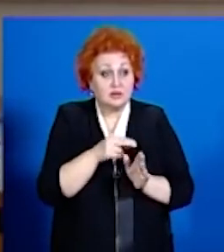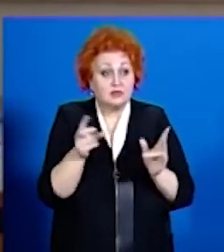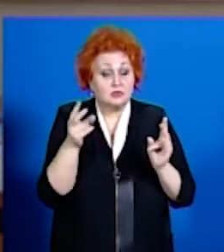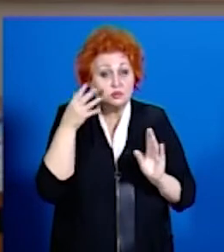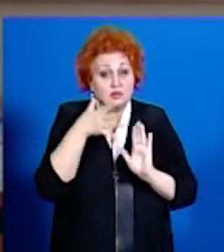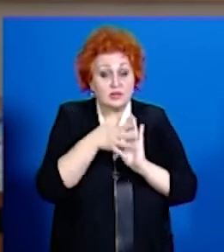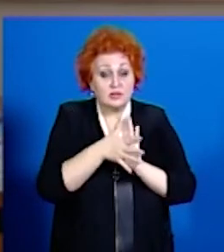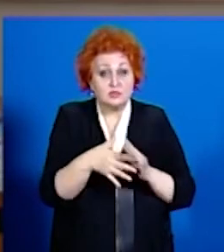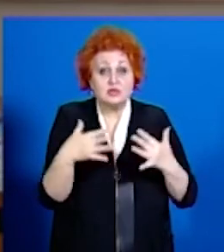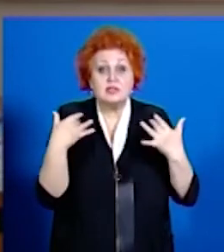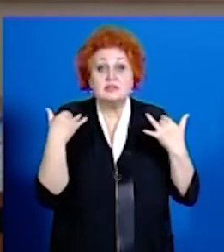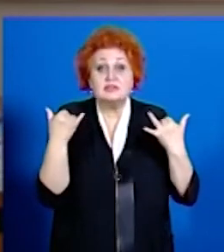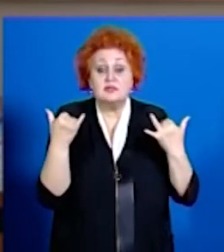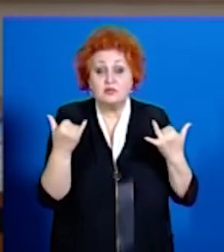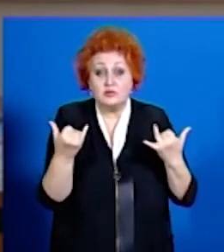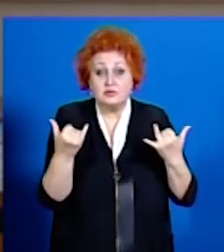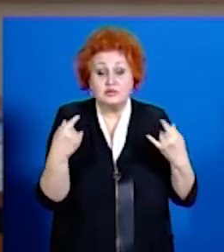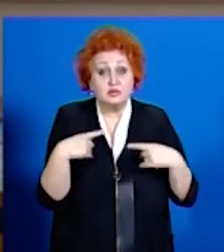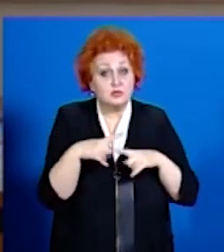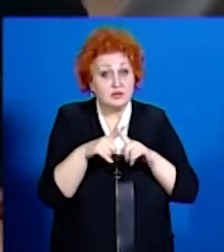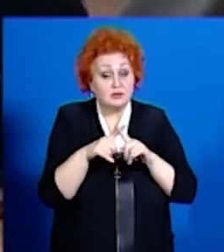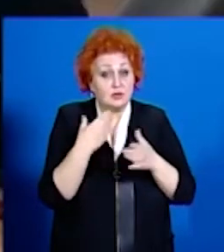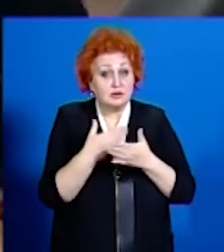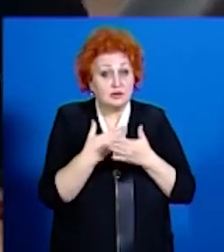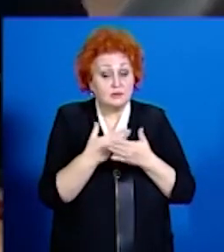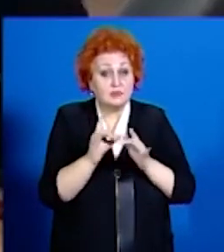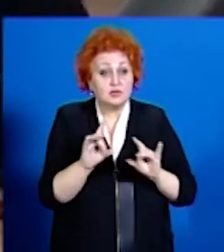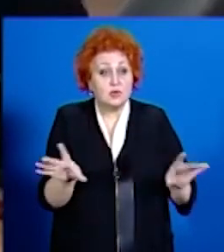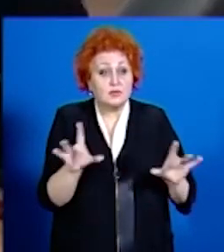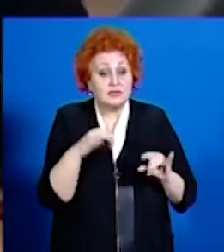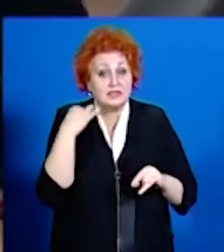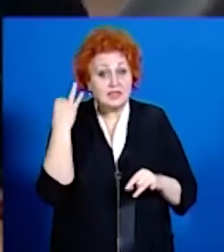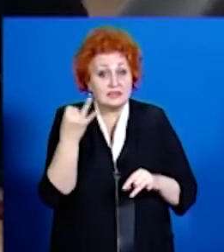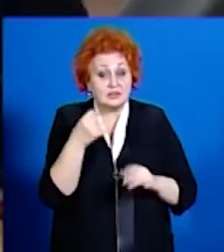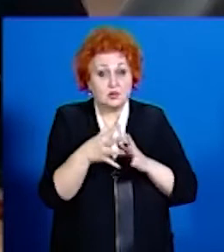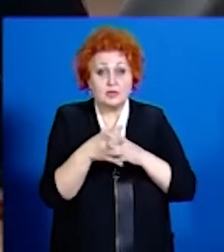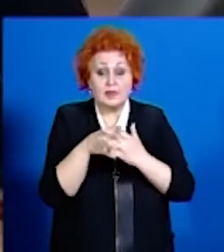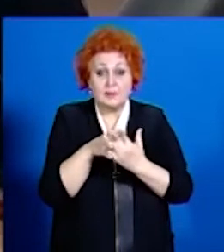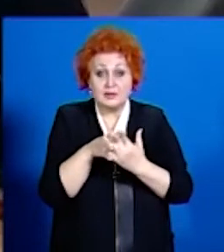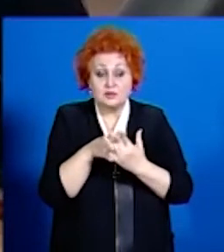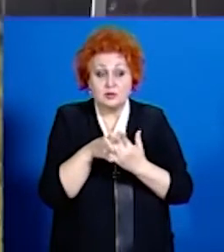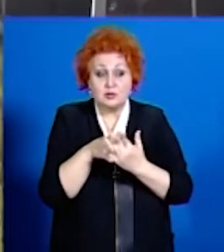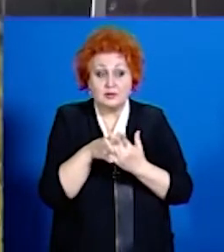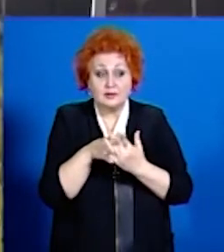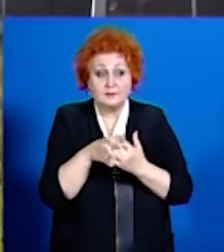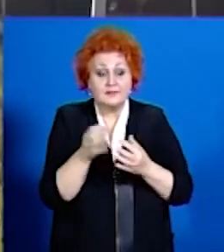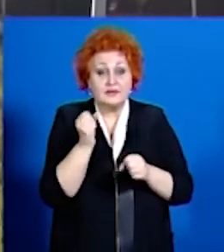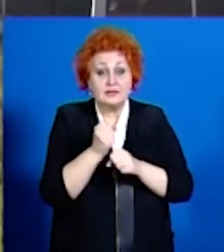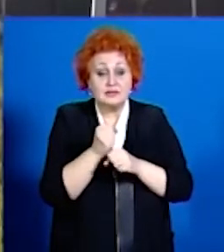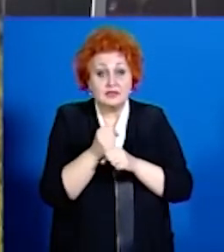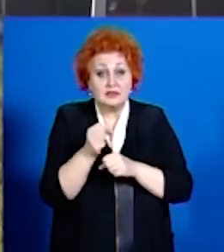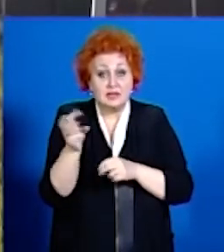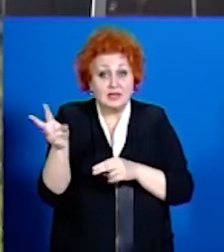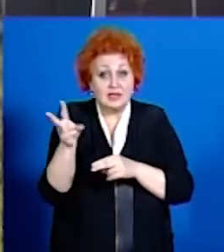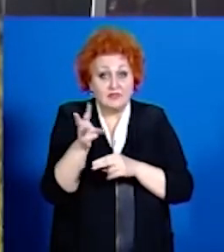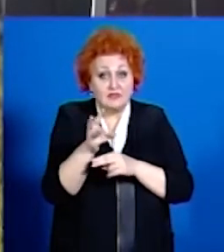приходится изучать современные средства коммуникации. Например, чтобы познакомить школьников с историей родного поселка Радуга, сняли с ученицей видеоэкскурсию